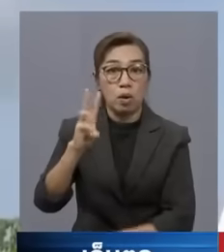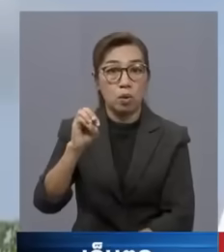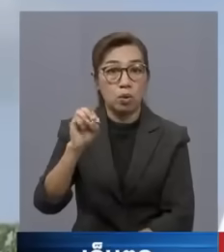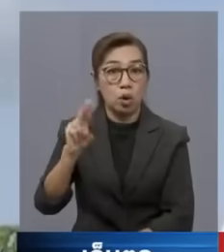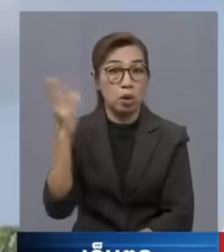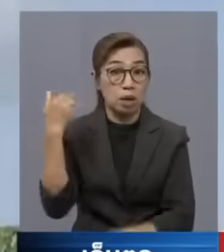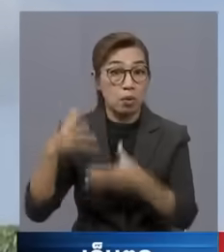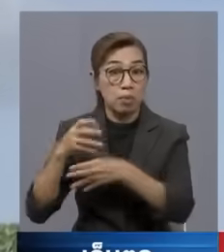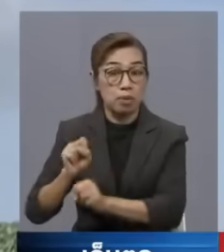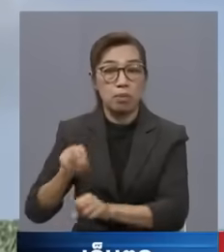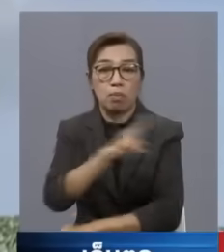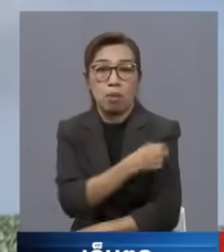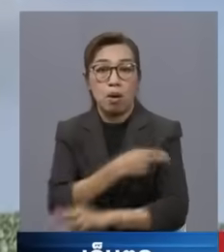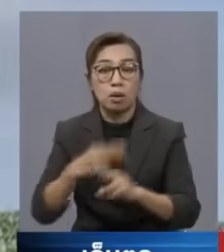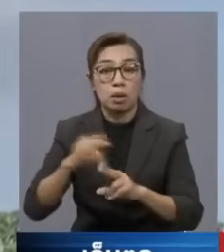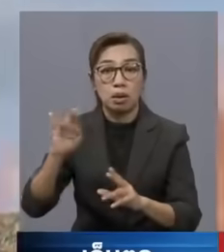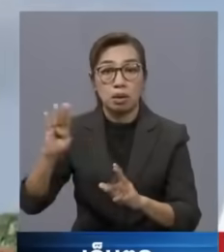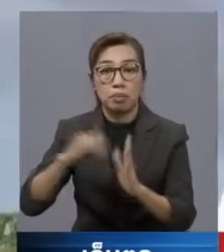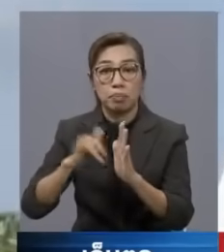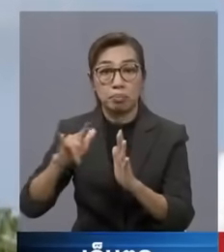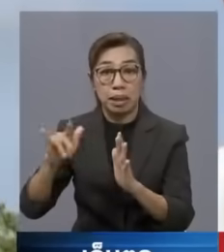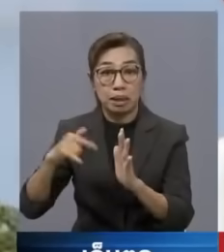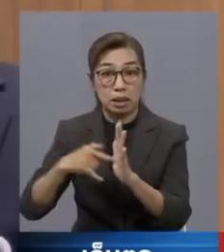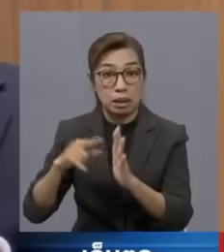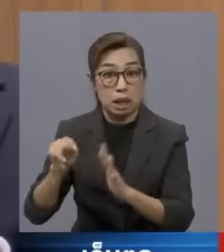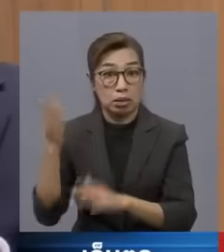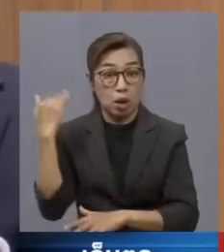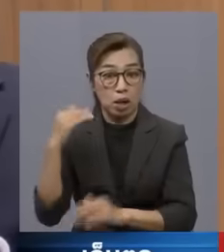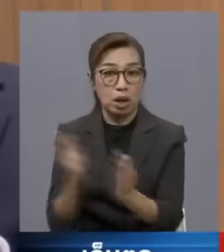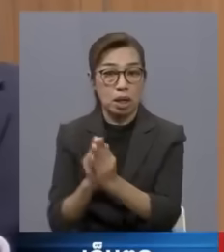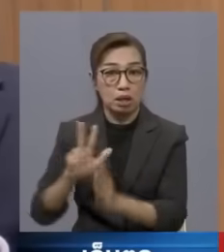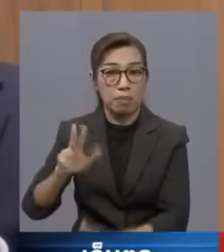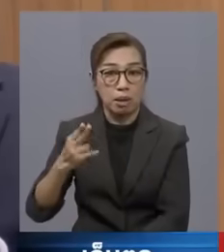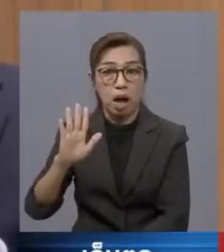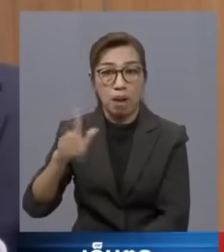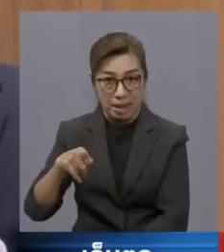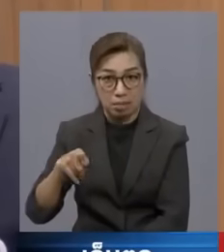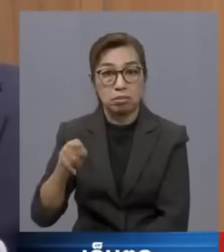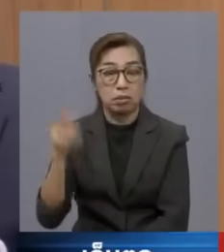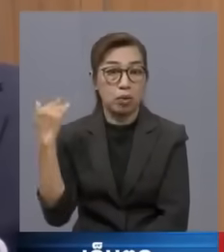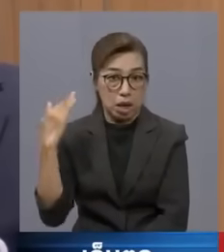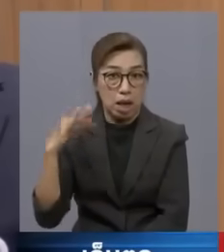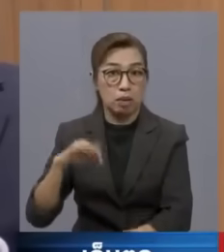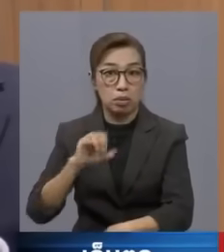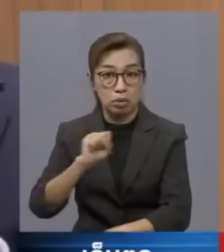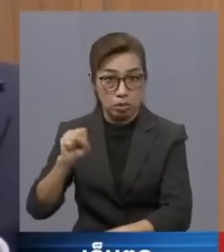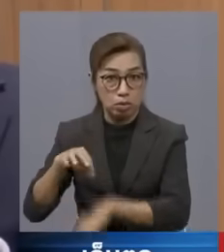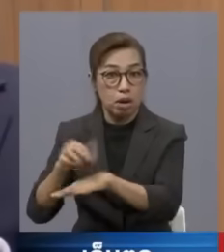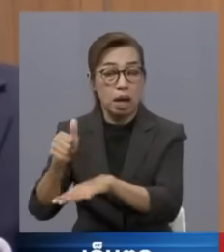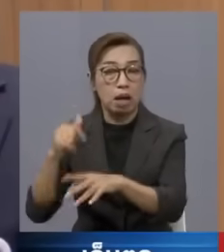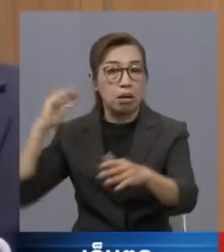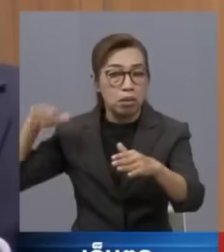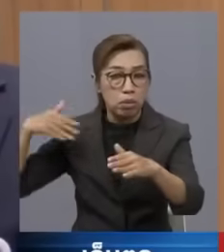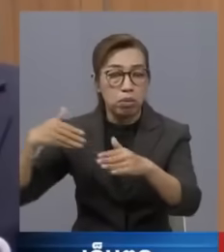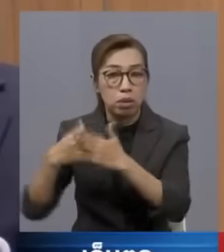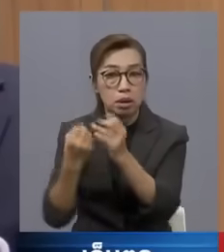ประชาธิปัตย์เขาเป็นแชมป์นะได้ไปถึง35,000คะแนน35,000คะแนนเนี่ยไม่น่าเชื่อนะเวลา